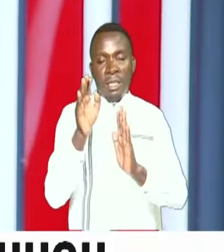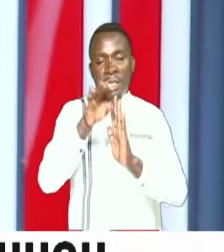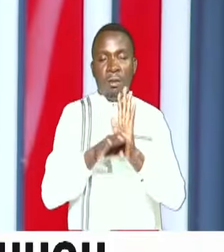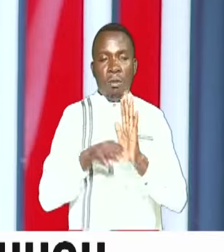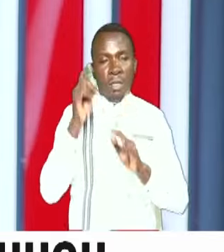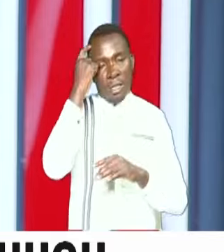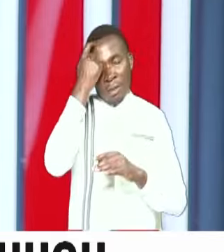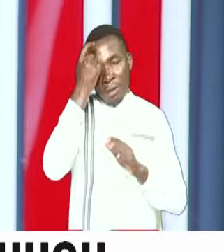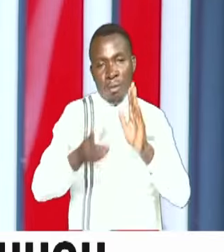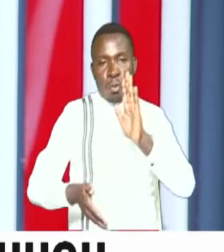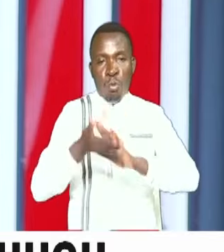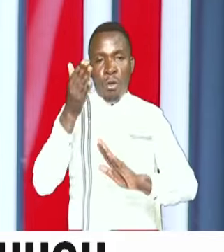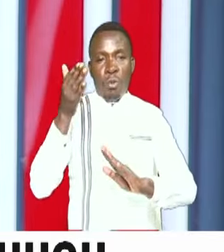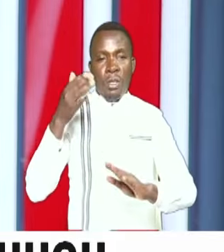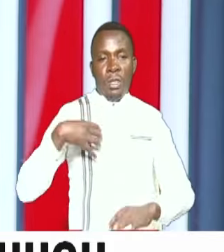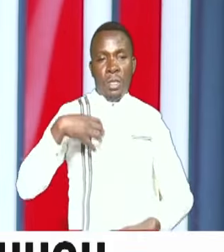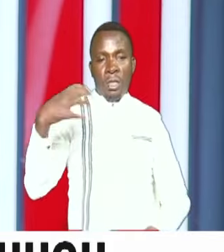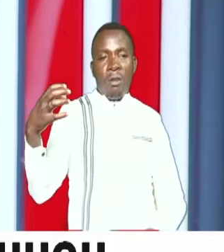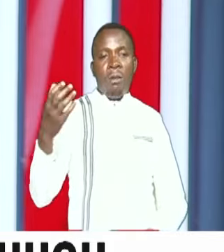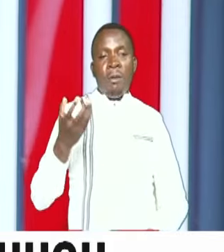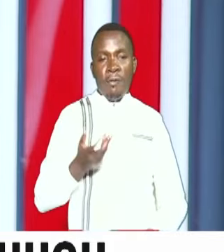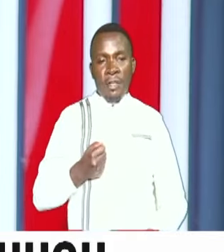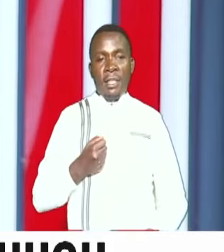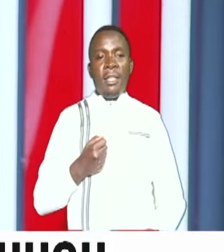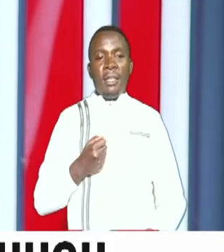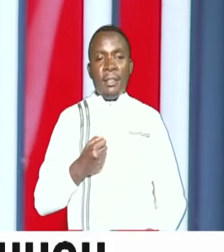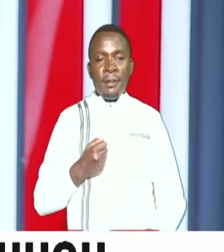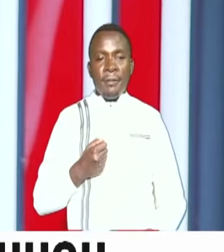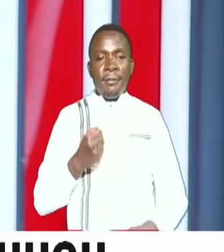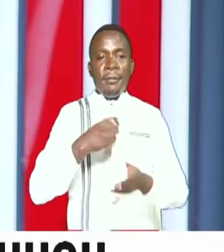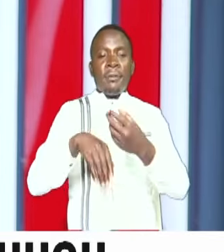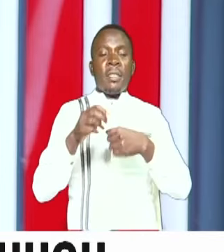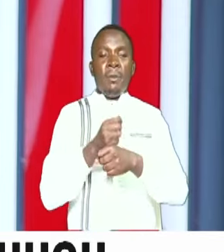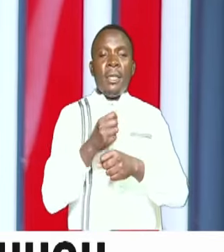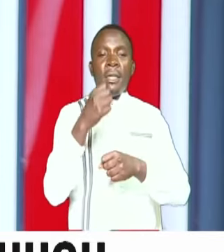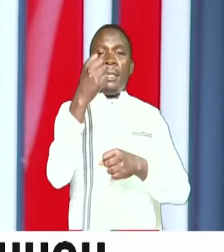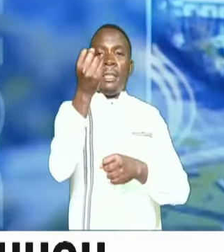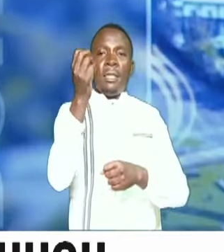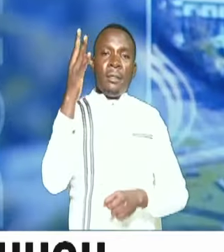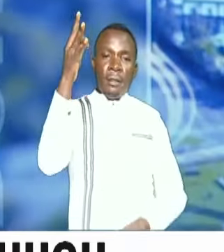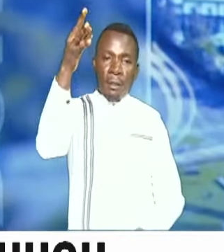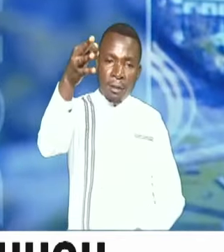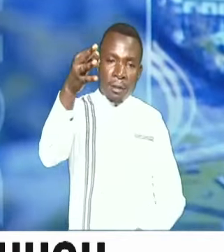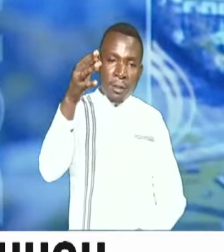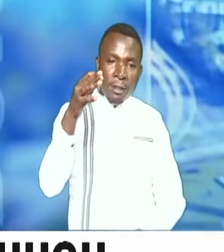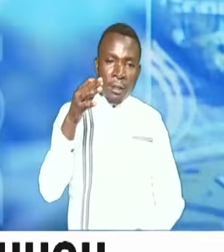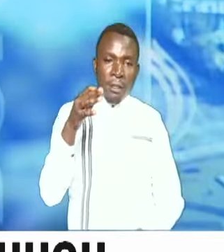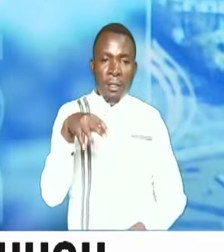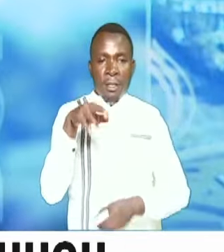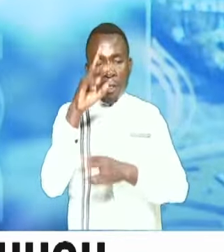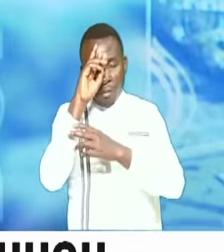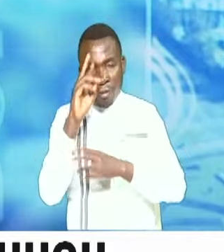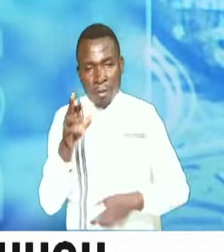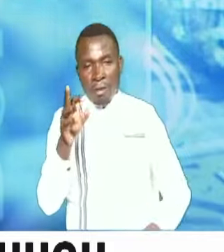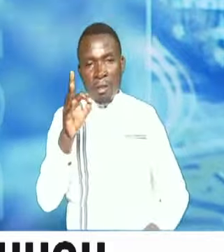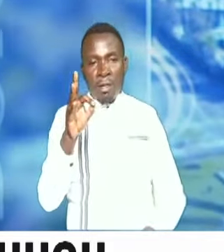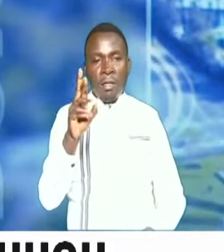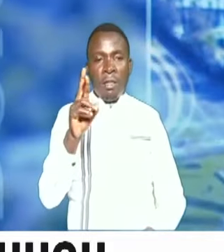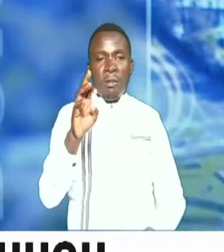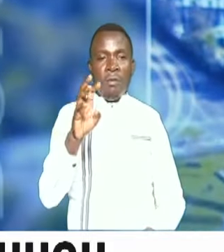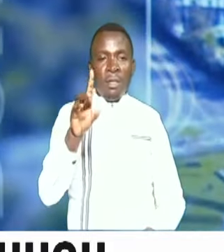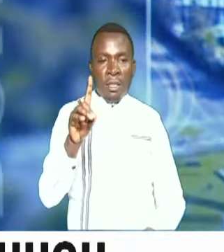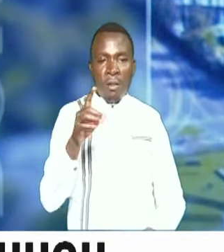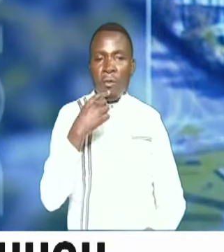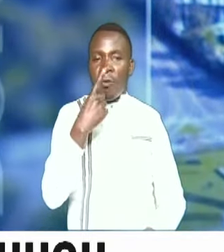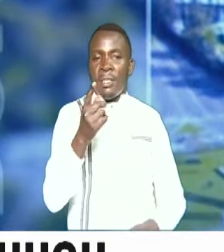yo kwihutisha ubukungu dufite muri imyaka 5 iri imbere. Yego, bwana Fred Mugabe uvuze